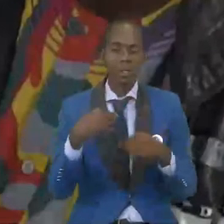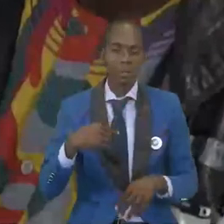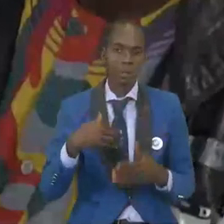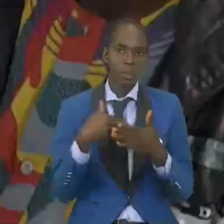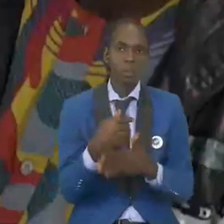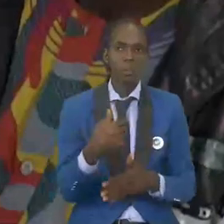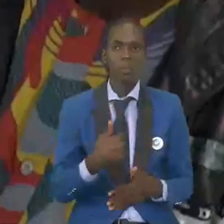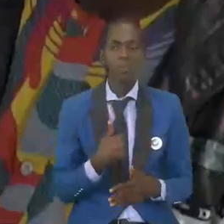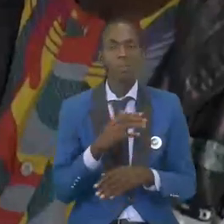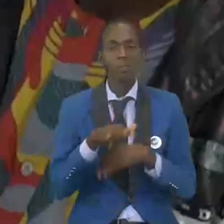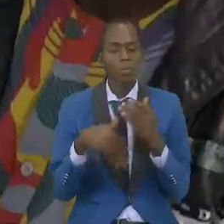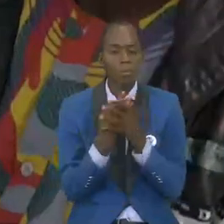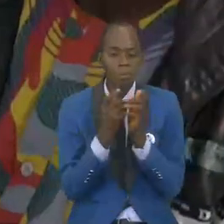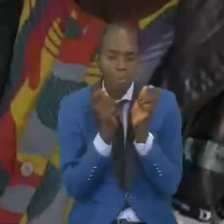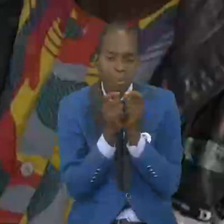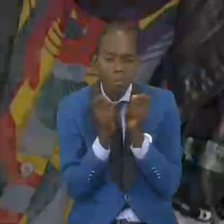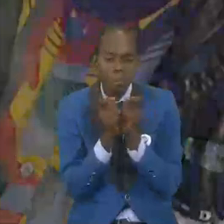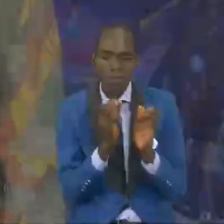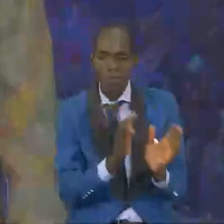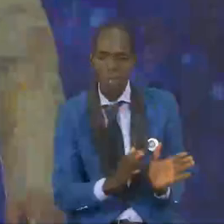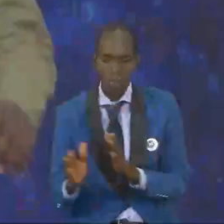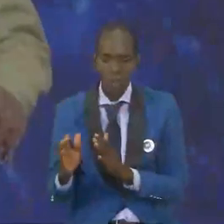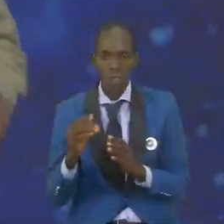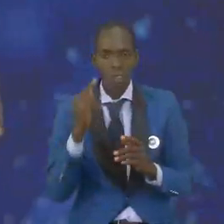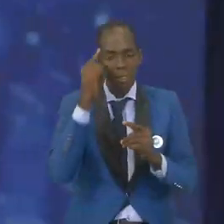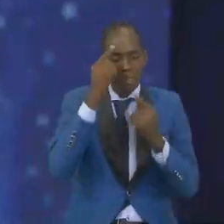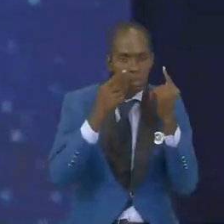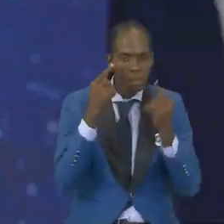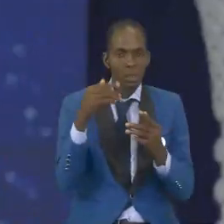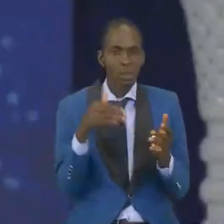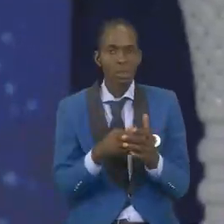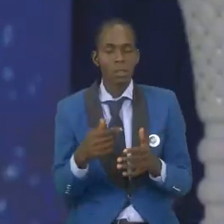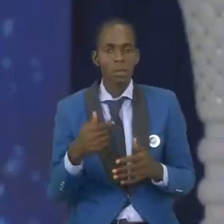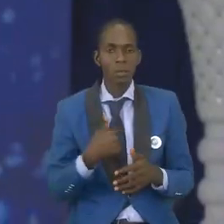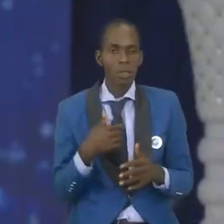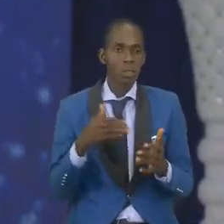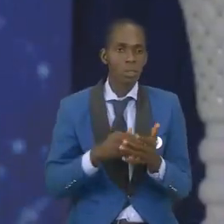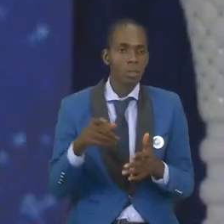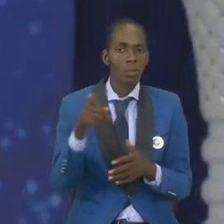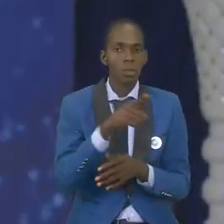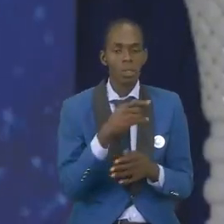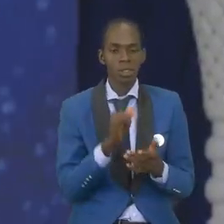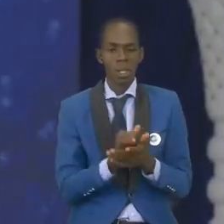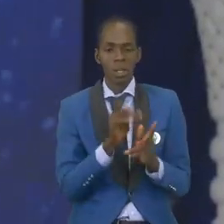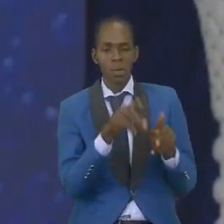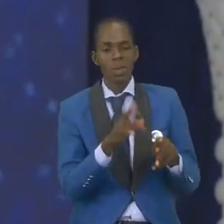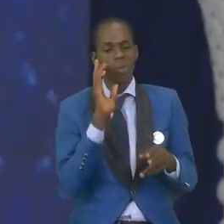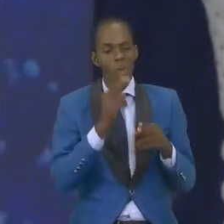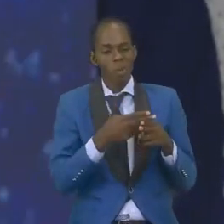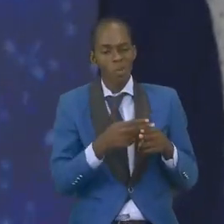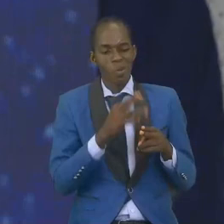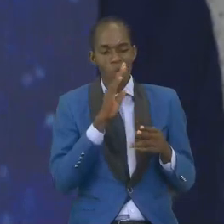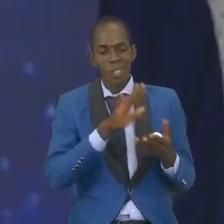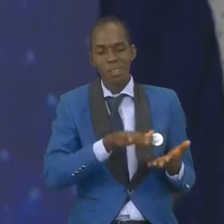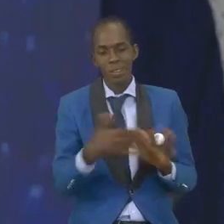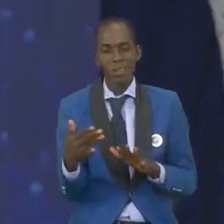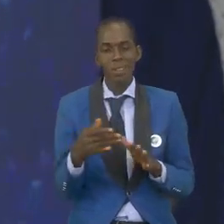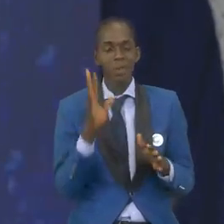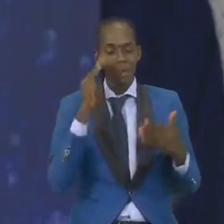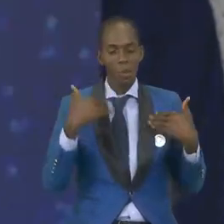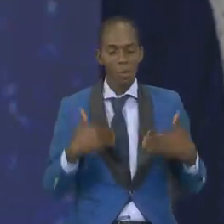atteint. Tu ne seras pas atteint. Tout ce que les conspirateurs essayaient, tout ce qui